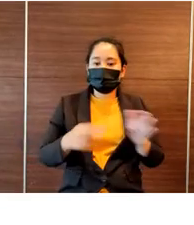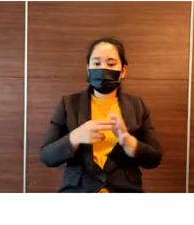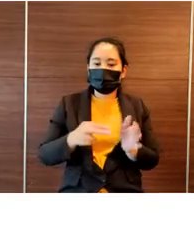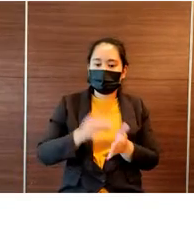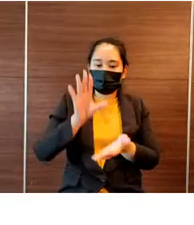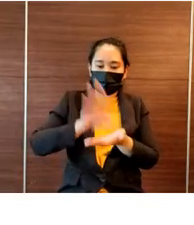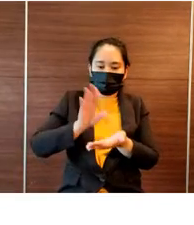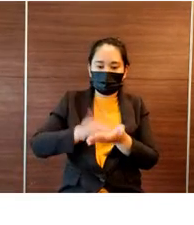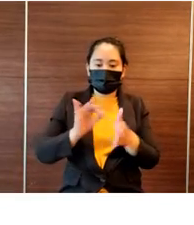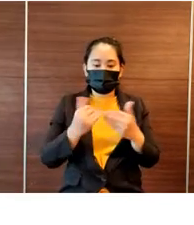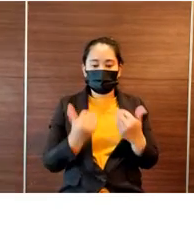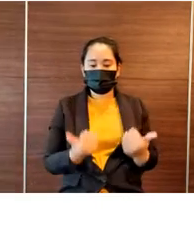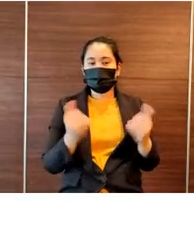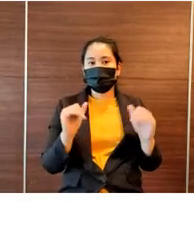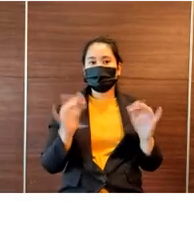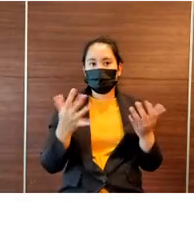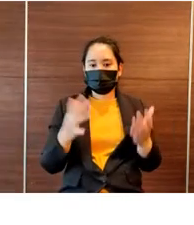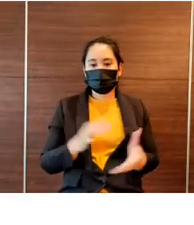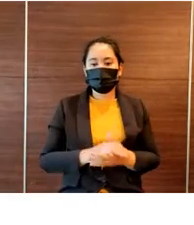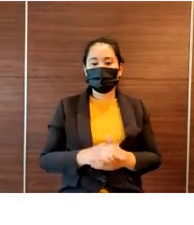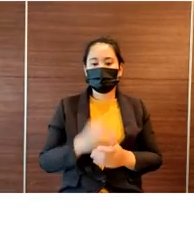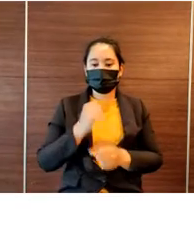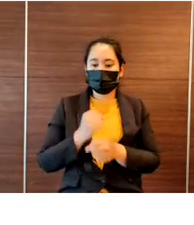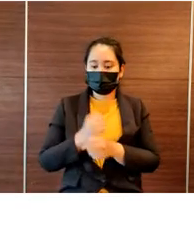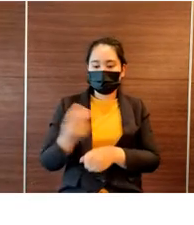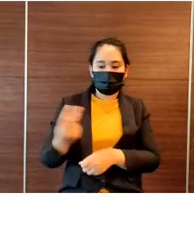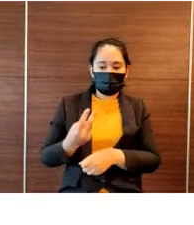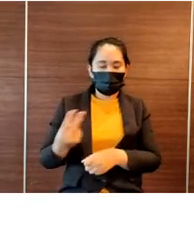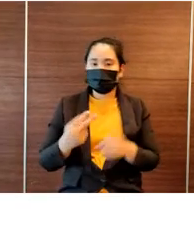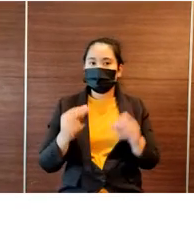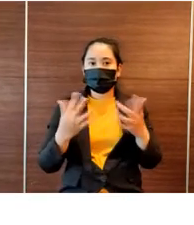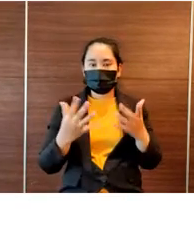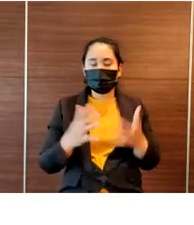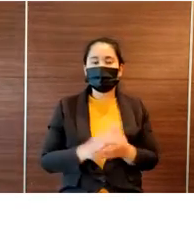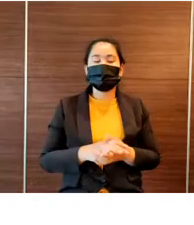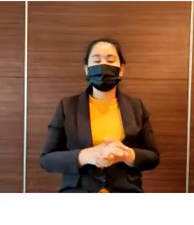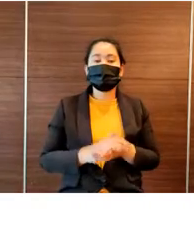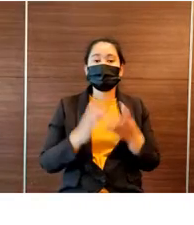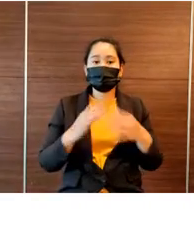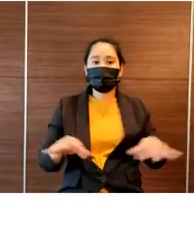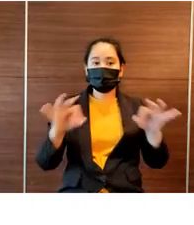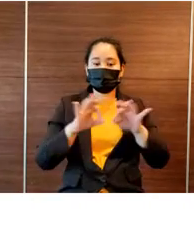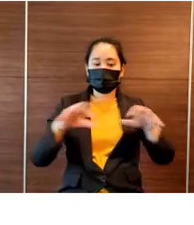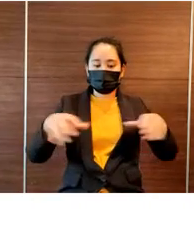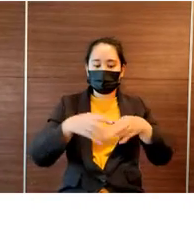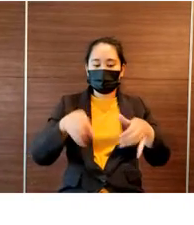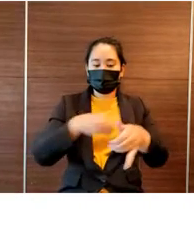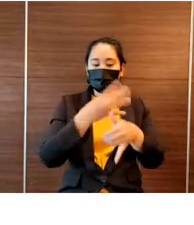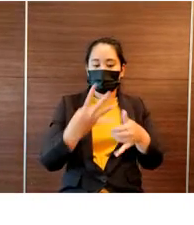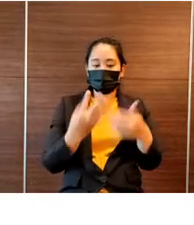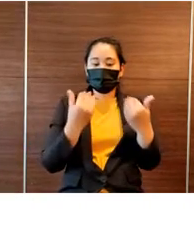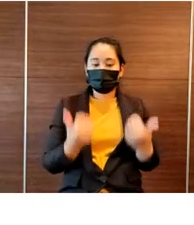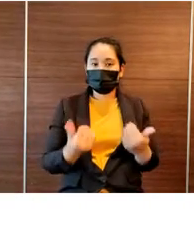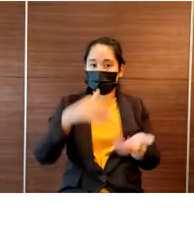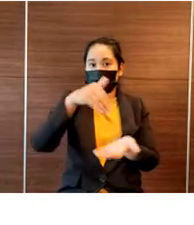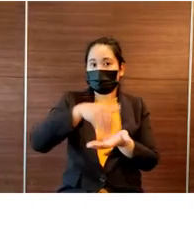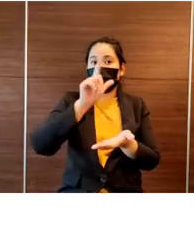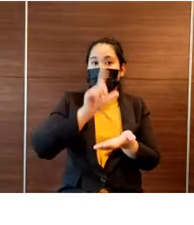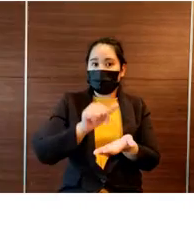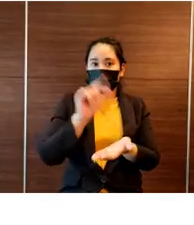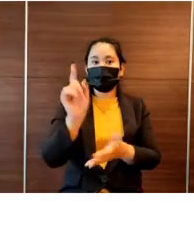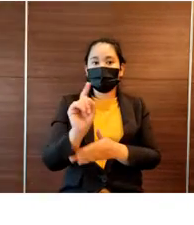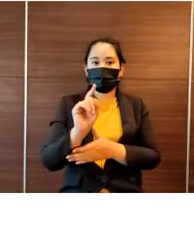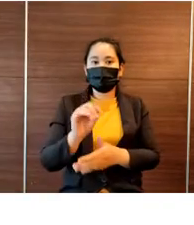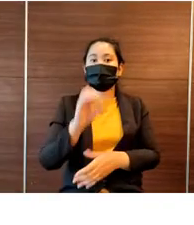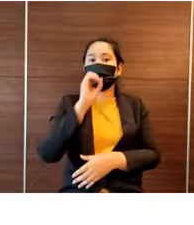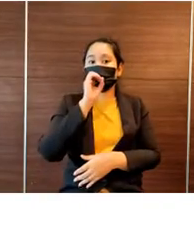ที่เป็นปัจจุบันนะในการที่จะมาทำงานกับเขานะดังนั้นเนี่ยสิ่งที่ฟ้าสีรุ้งณปัจจุบันยึดเนี่ยก็คือจะ